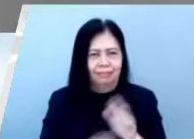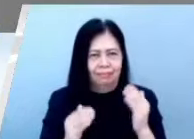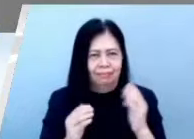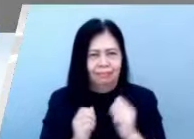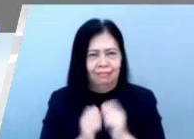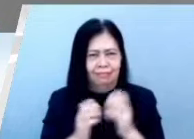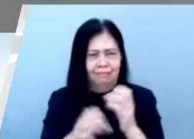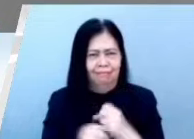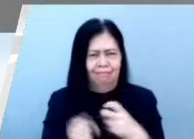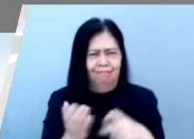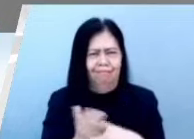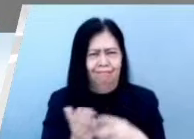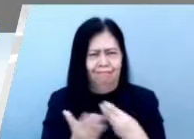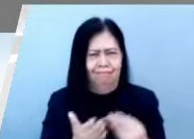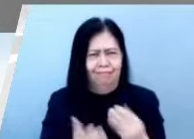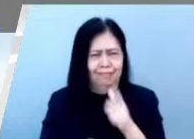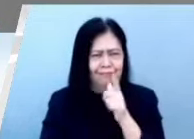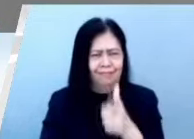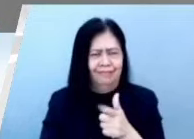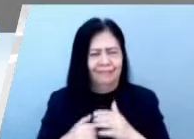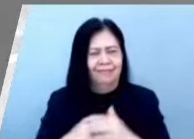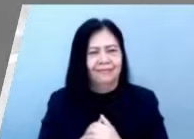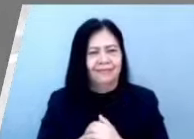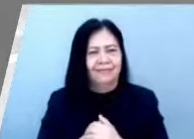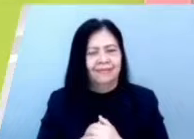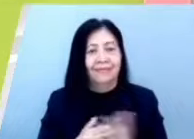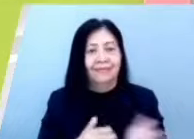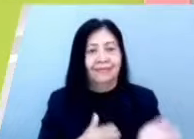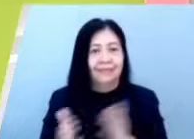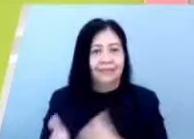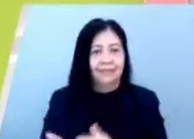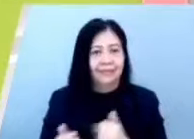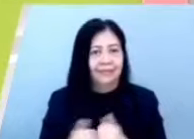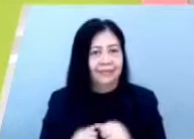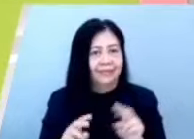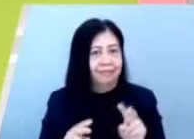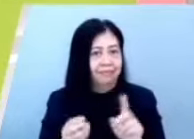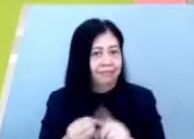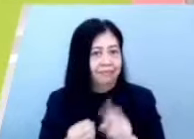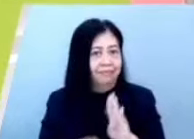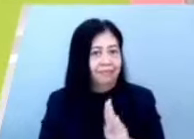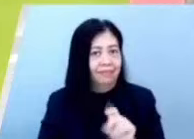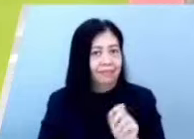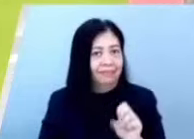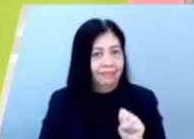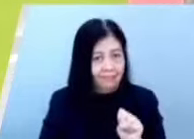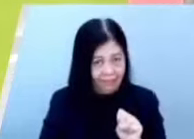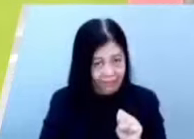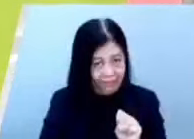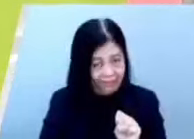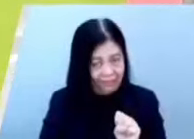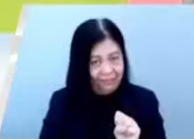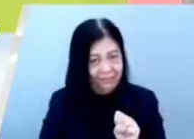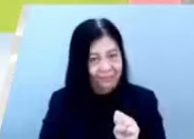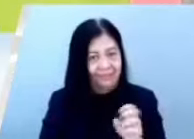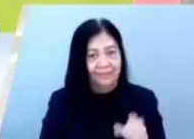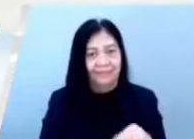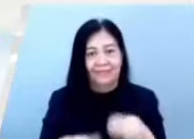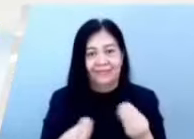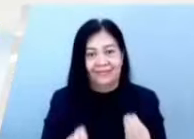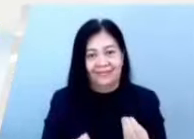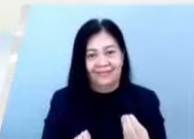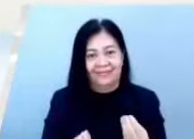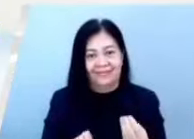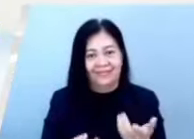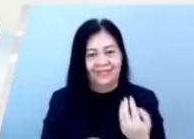Good luck! Samantalang ito, speaking of BTS V, binigyan siya at ang co-member niya, si